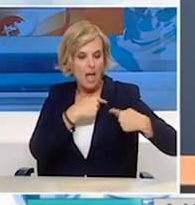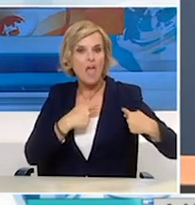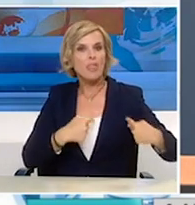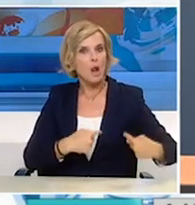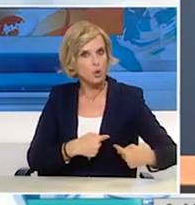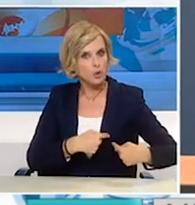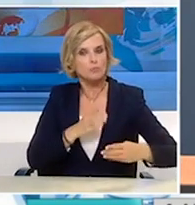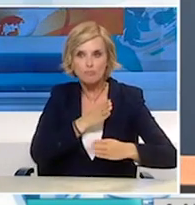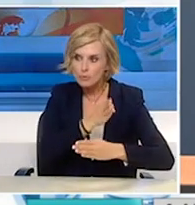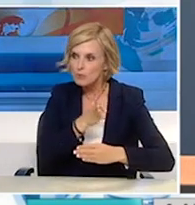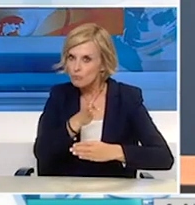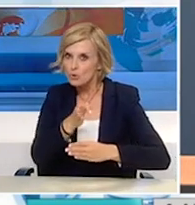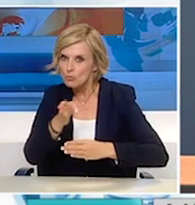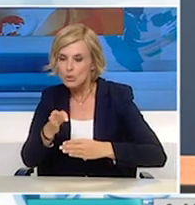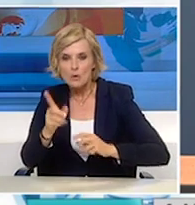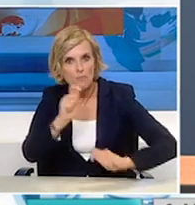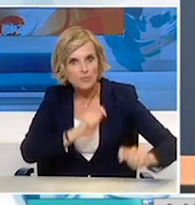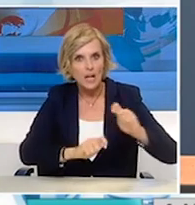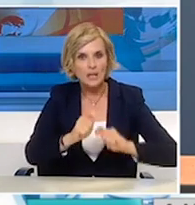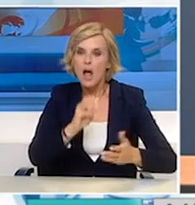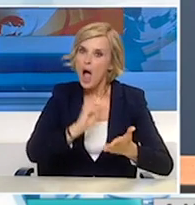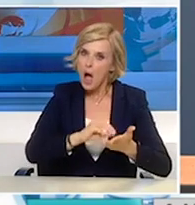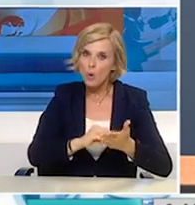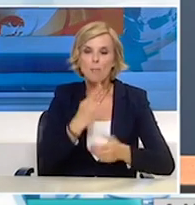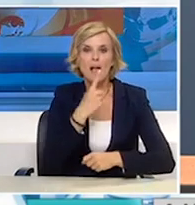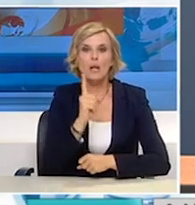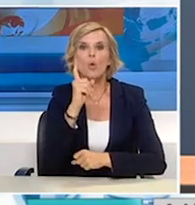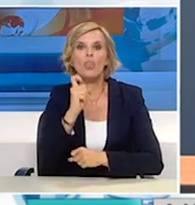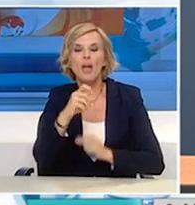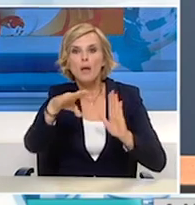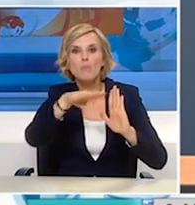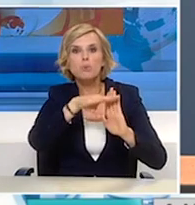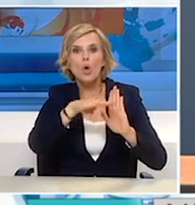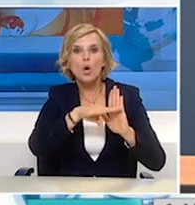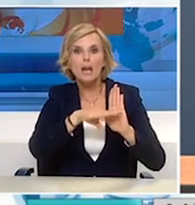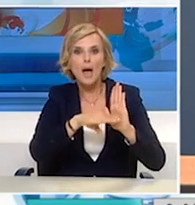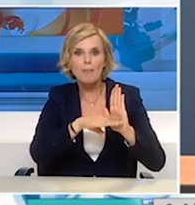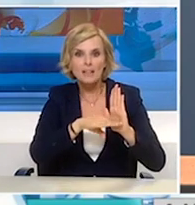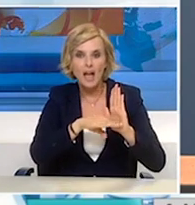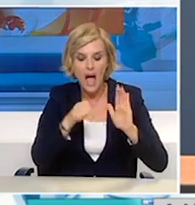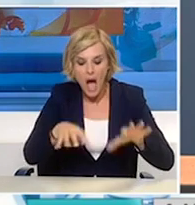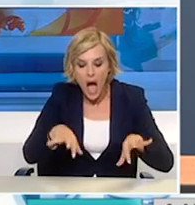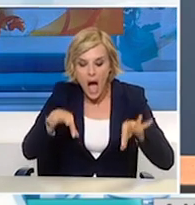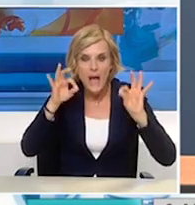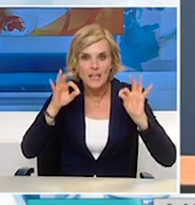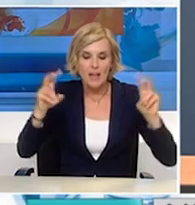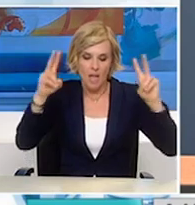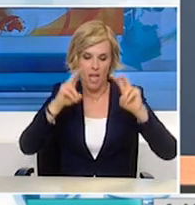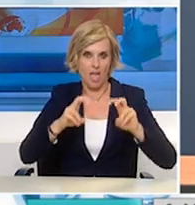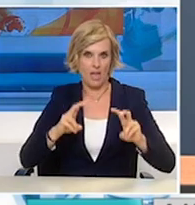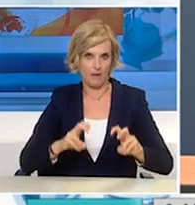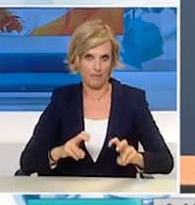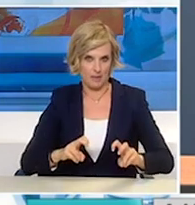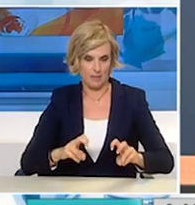εθελοντών. Άλλα 110 προγράμματα ανάπτυξης εμβολίων είναι στο προκλινικό επίπεδο έρευνας. Εχθές ανακοινώθηκαν θετικά